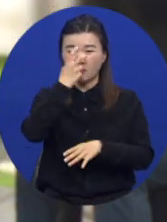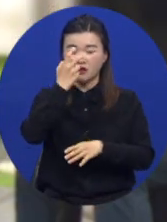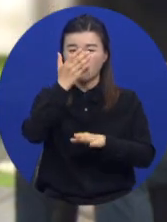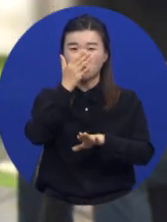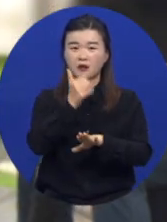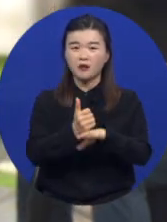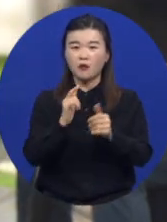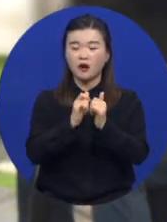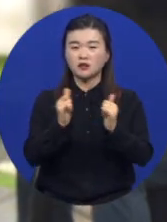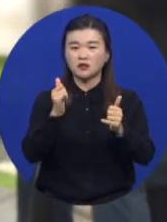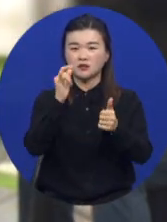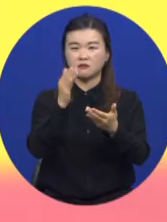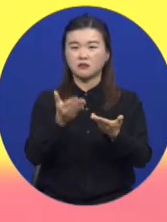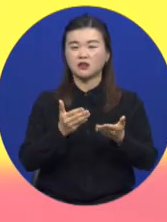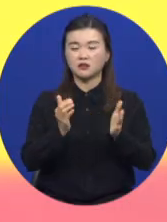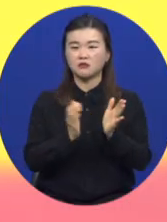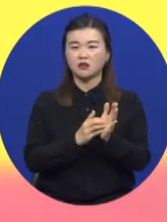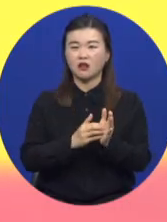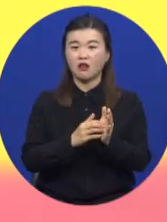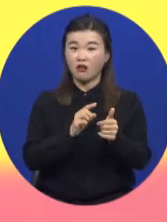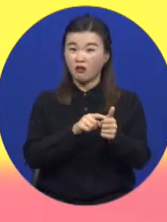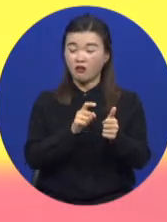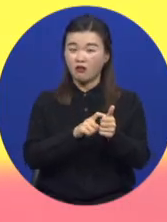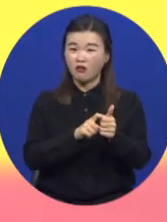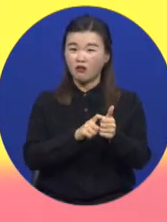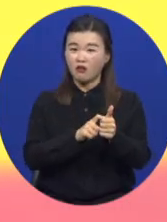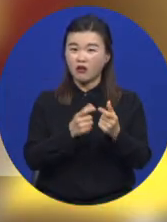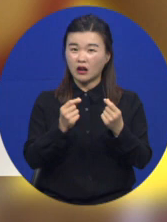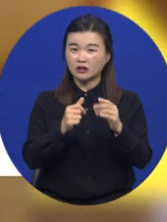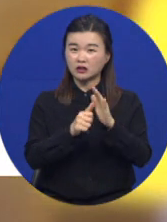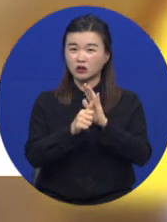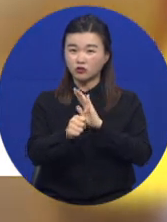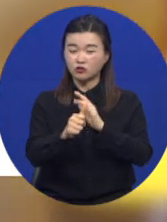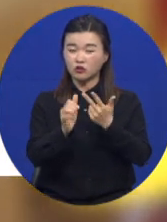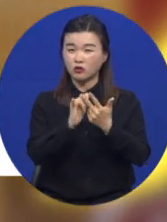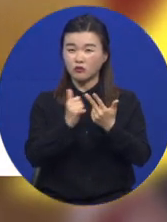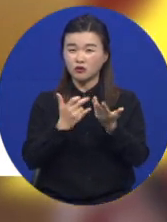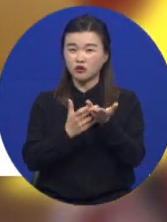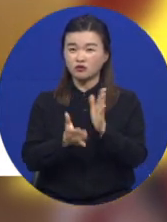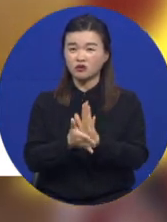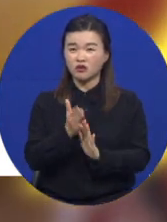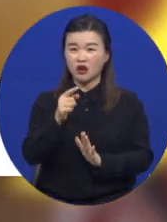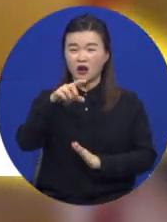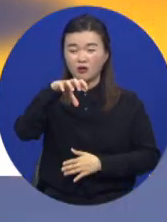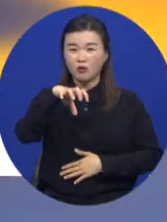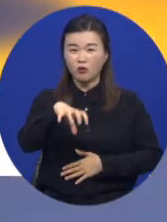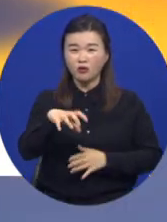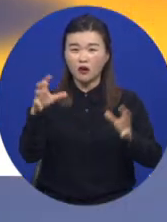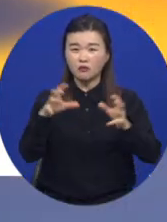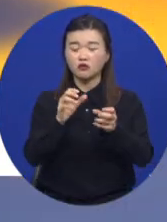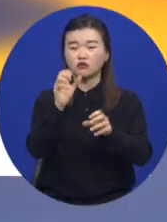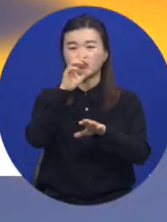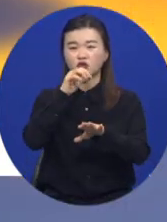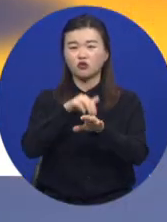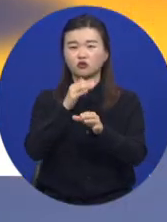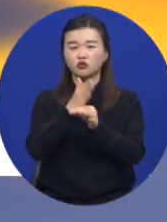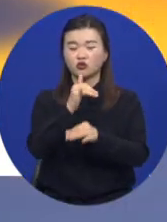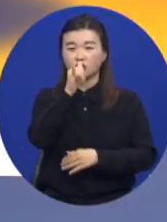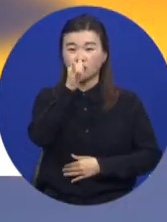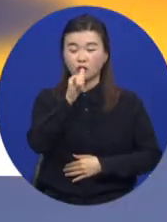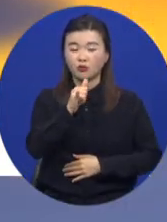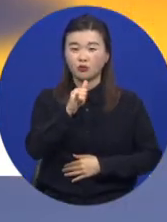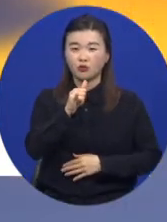받은 결과 확진 됐습니다 a 씨는 동료 선수 17명과 재 주신의 모처에서 합숙 훈련을 실시 중이었고